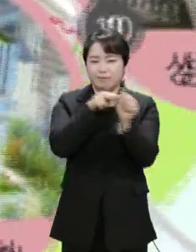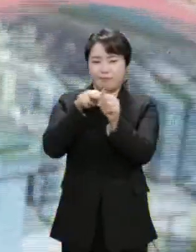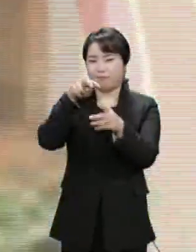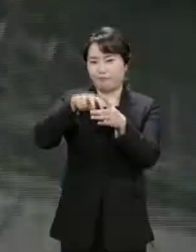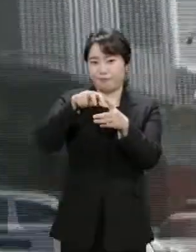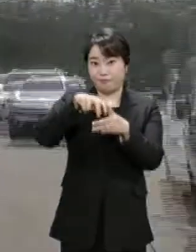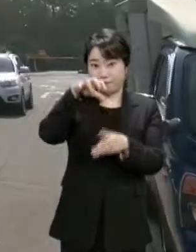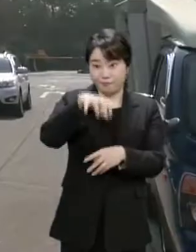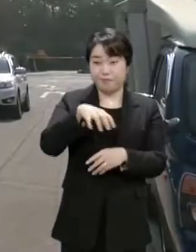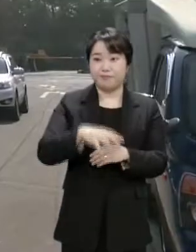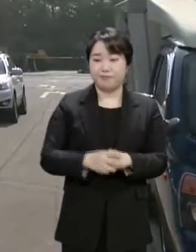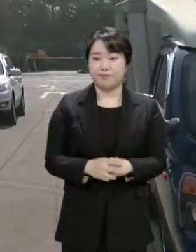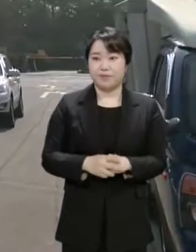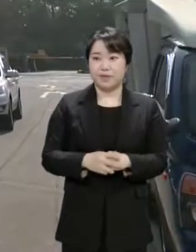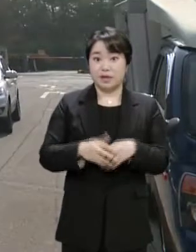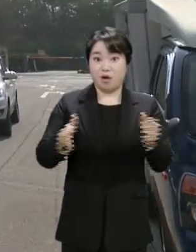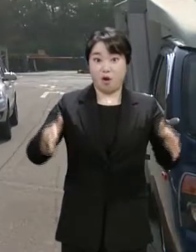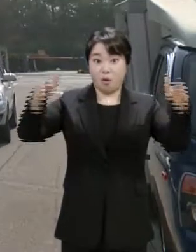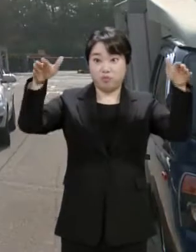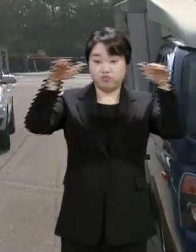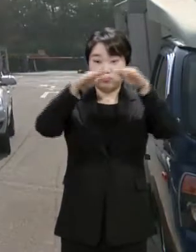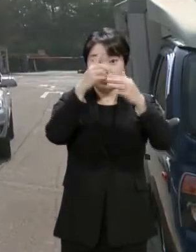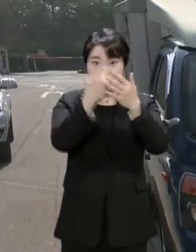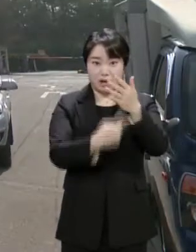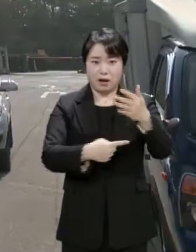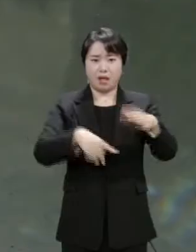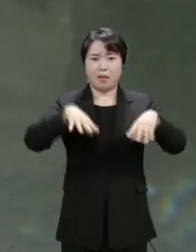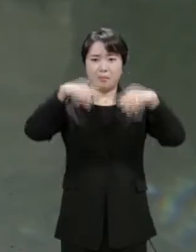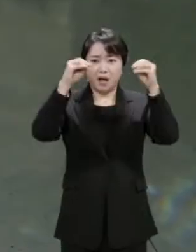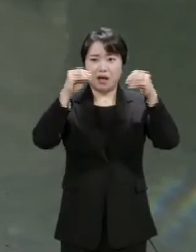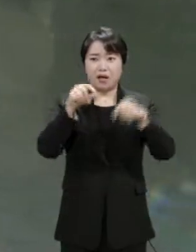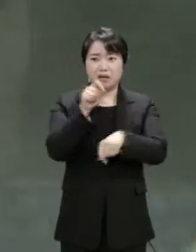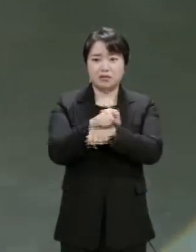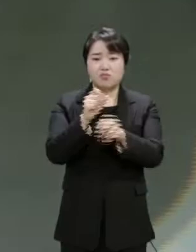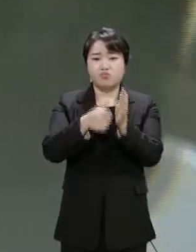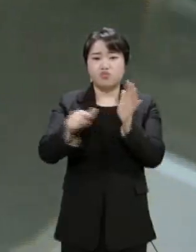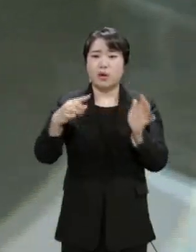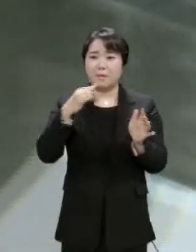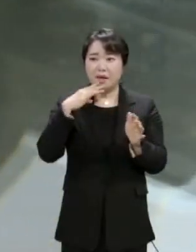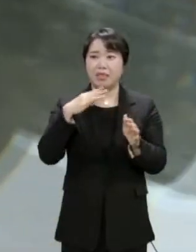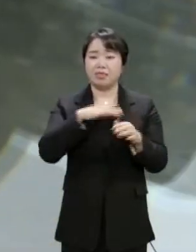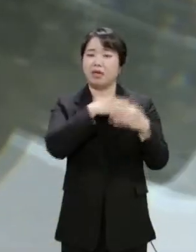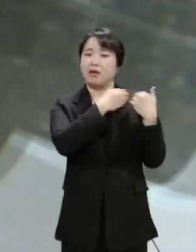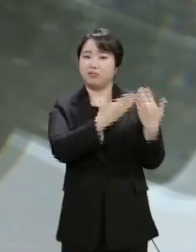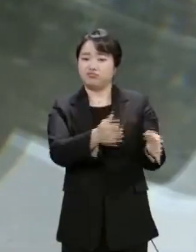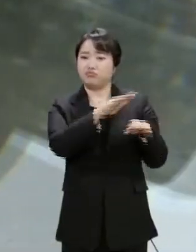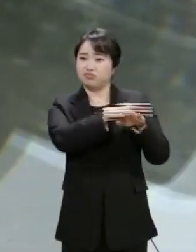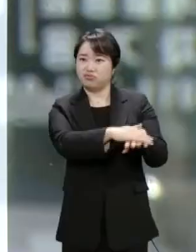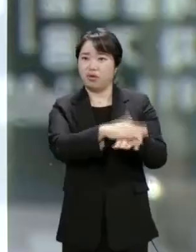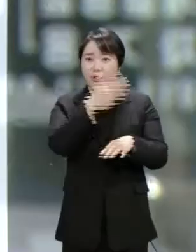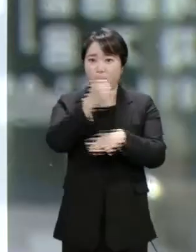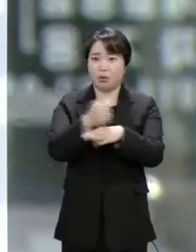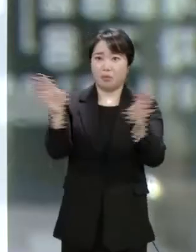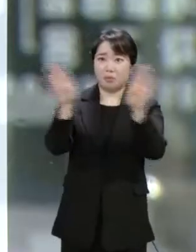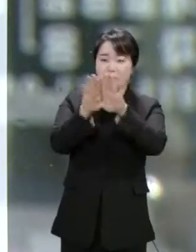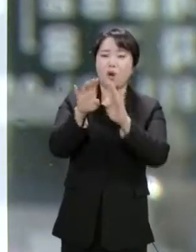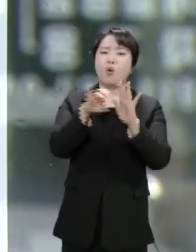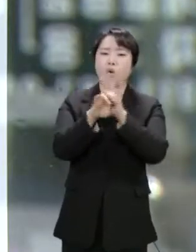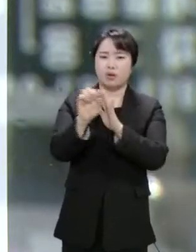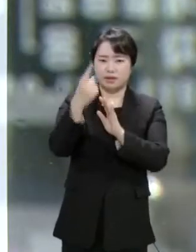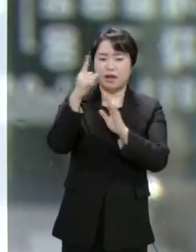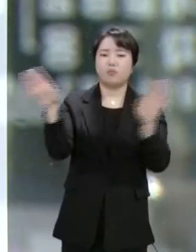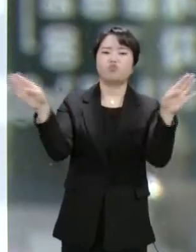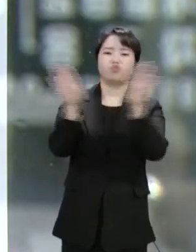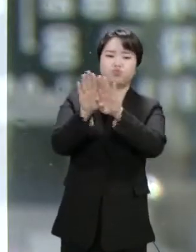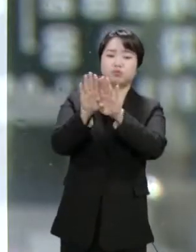자동차산업정보센터입니다. 건물 내부는 불이 꺼진 채 사무 집기만이 남아있고 출입문엔 코로나19로 문을